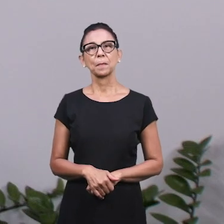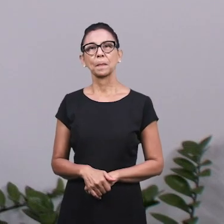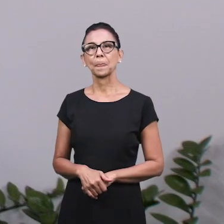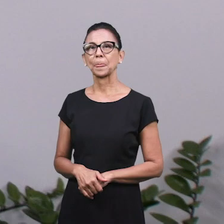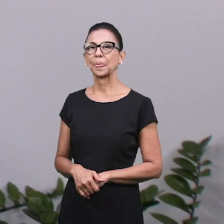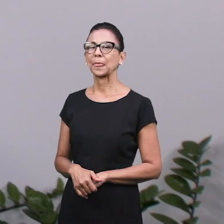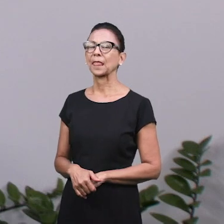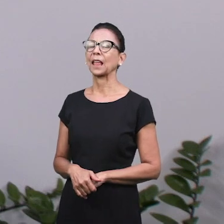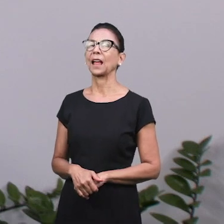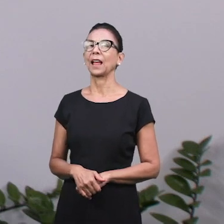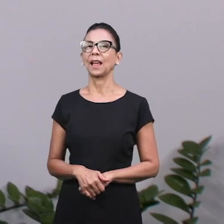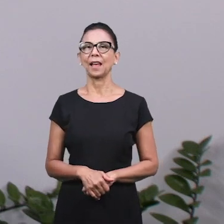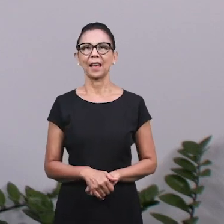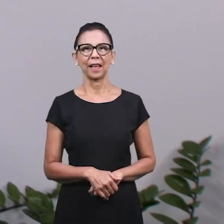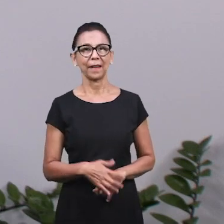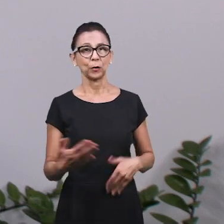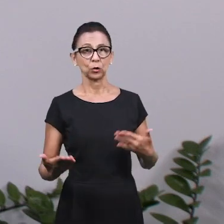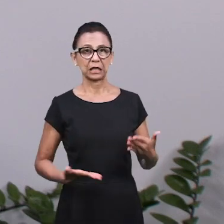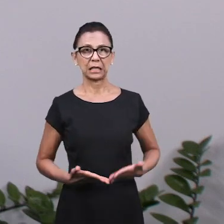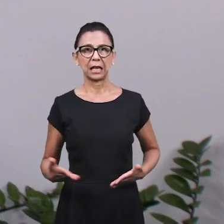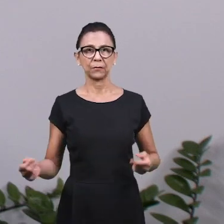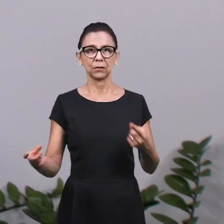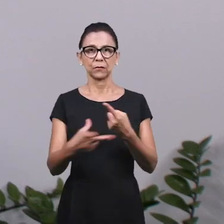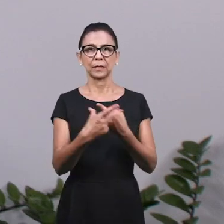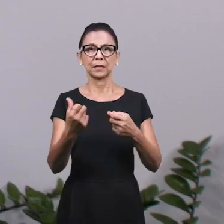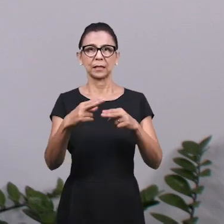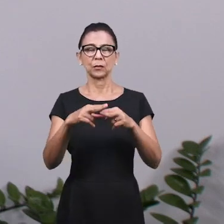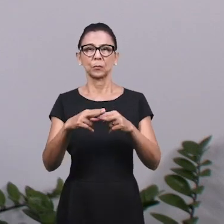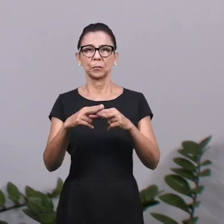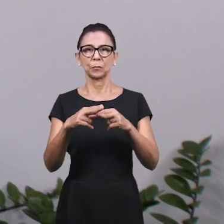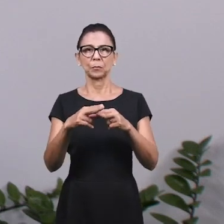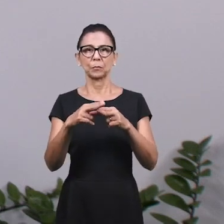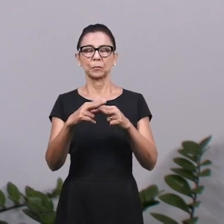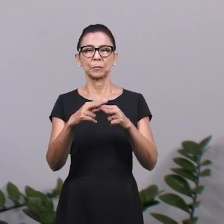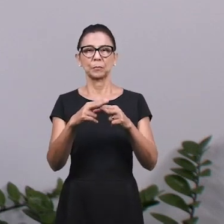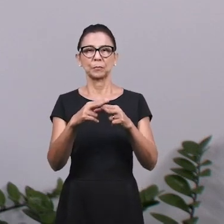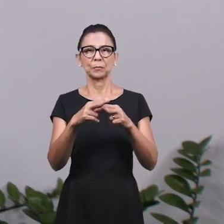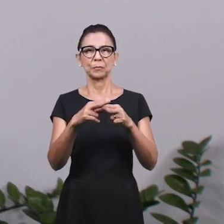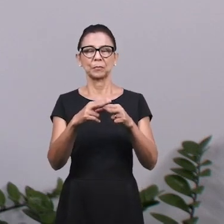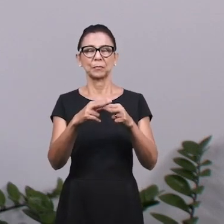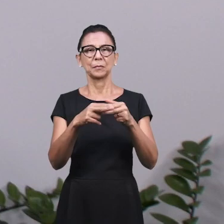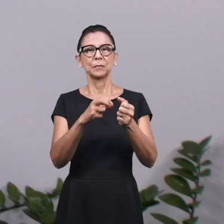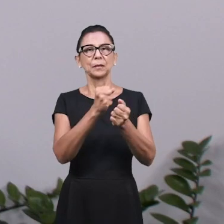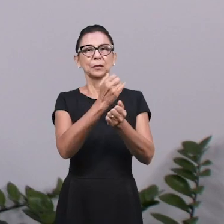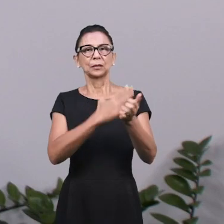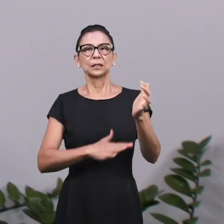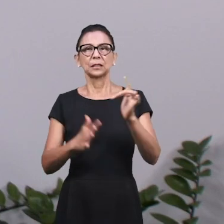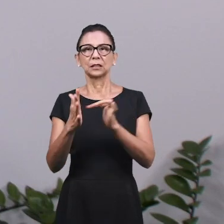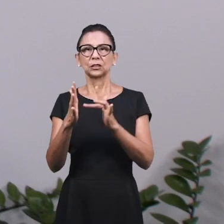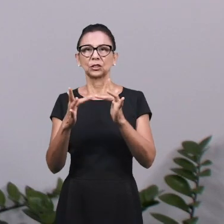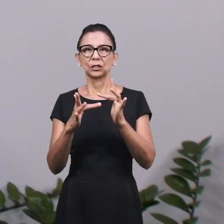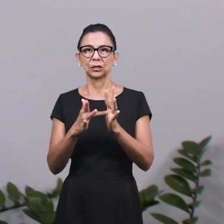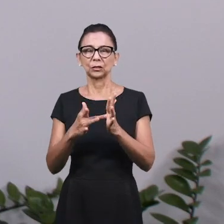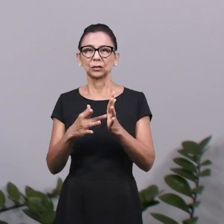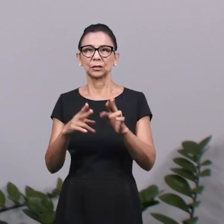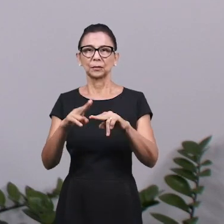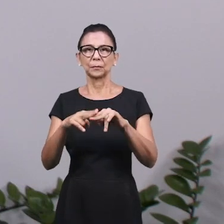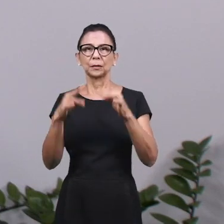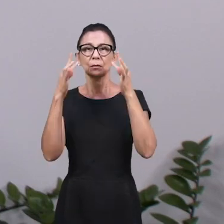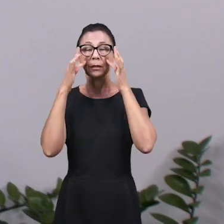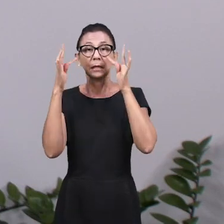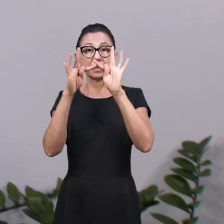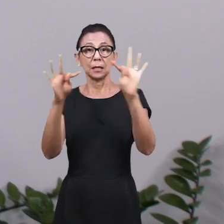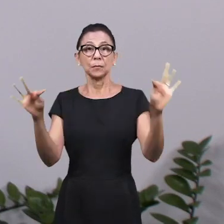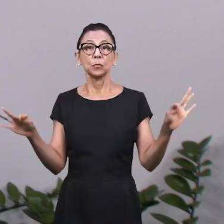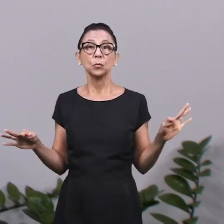Ils l'ont vaincu par le sang de l'agneau, par la parole de leur témoignage. Ils n'ont pas aimé leur vie jusqu'à la mort.